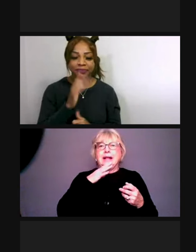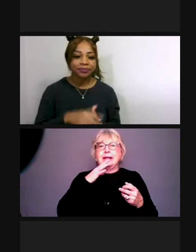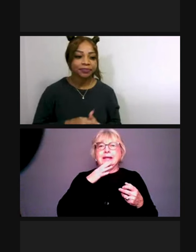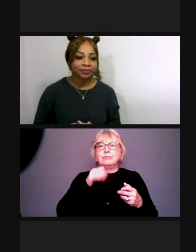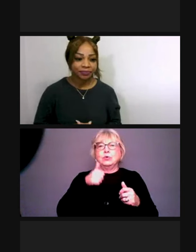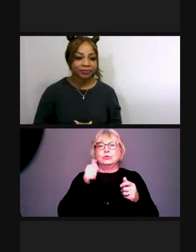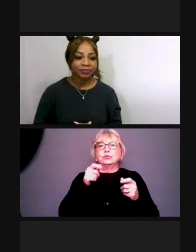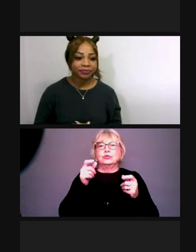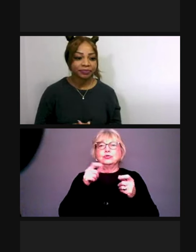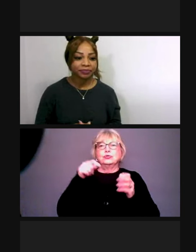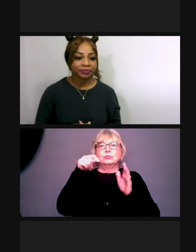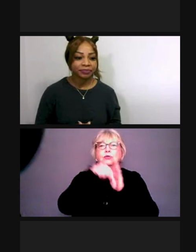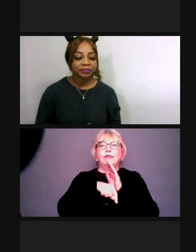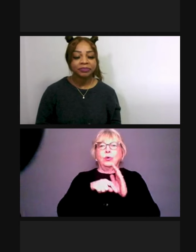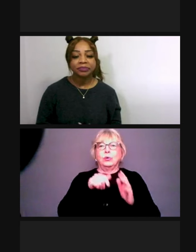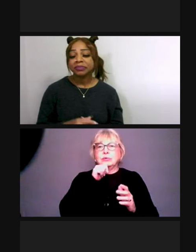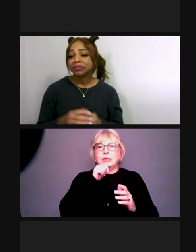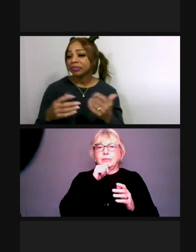en détail,